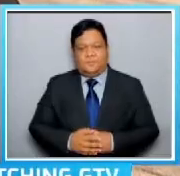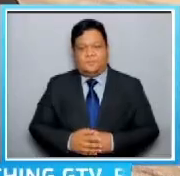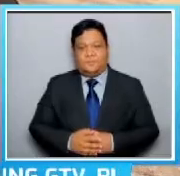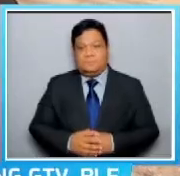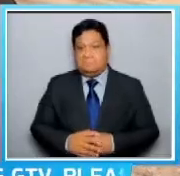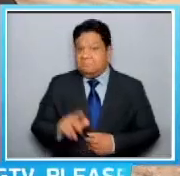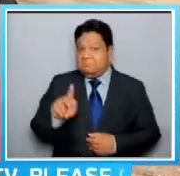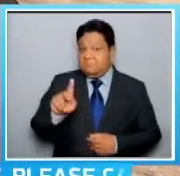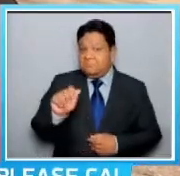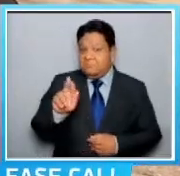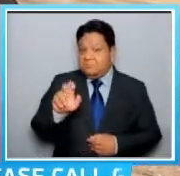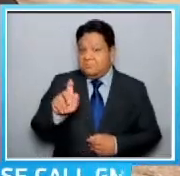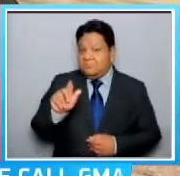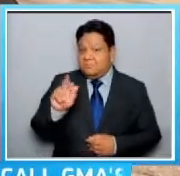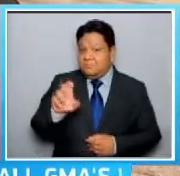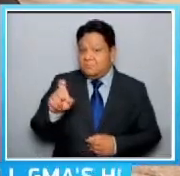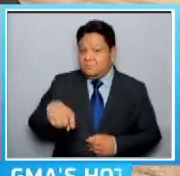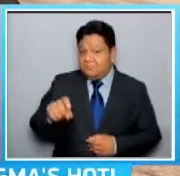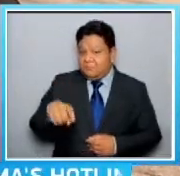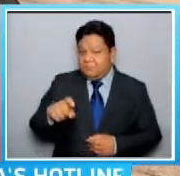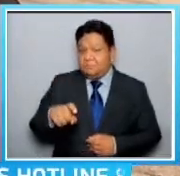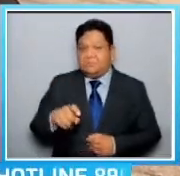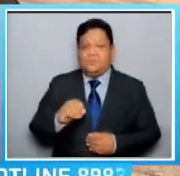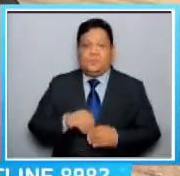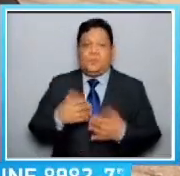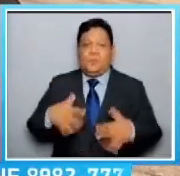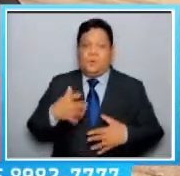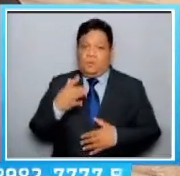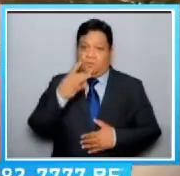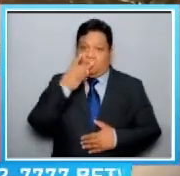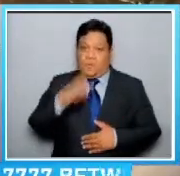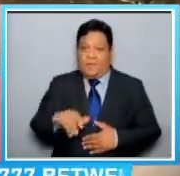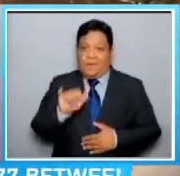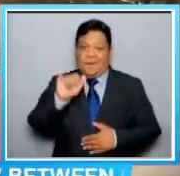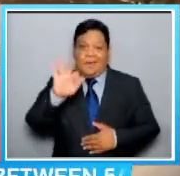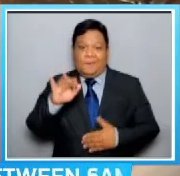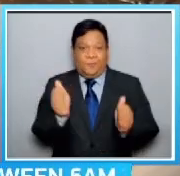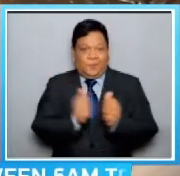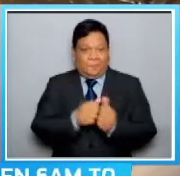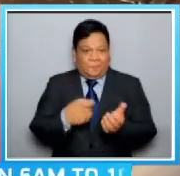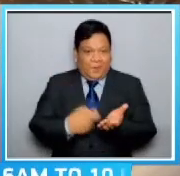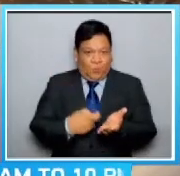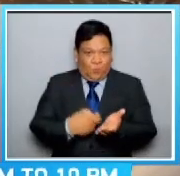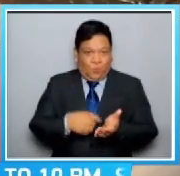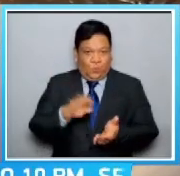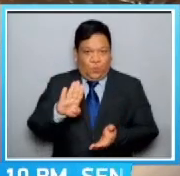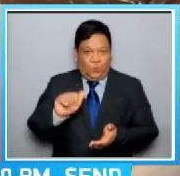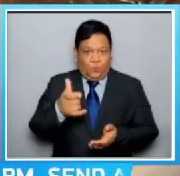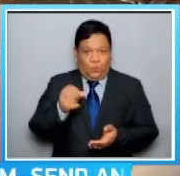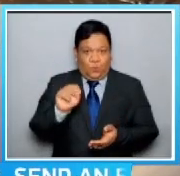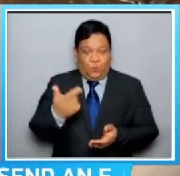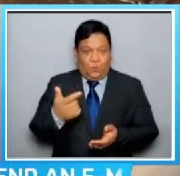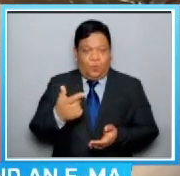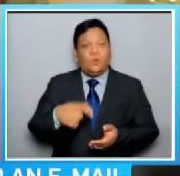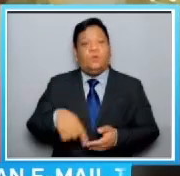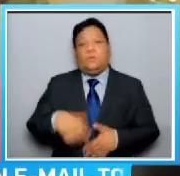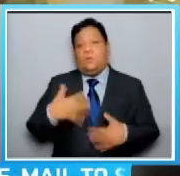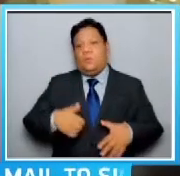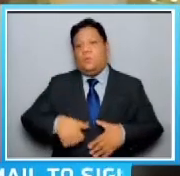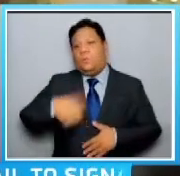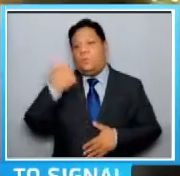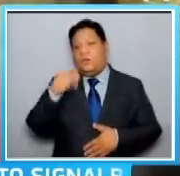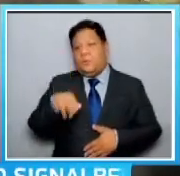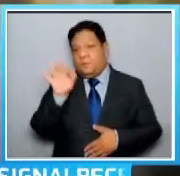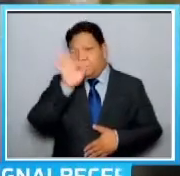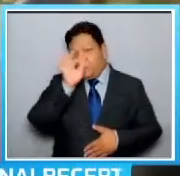mo, mas angat ang linamnam niyan kung may bagoong. Ang For the Win sa Pinoy Hapagkainan na yan may